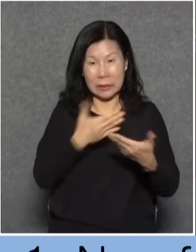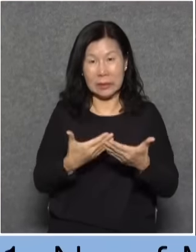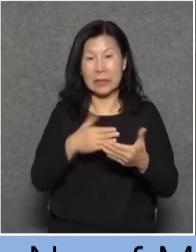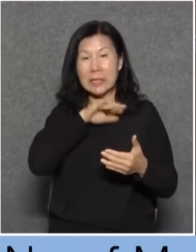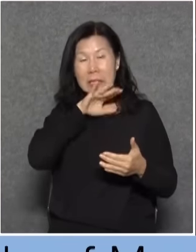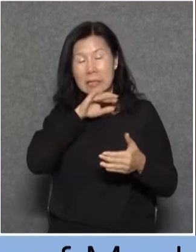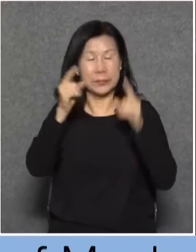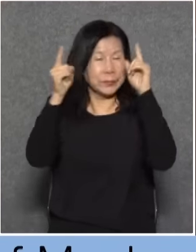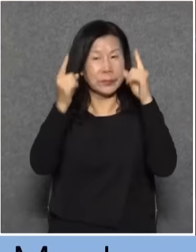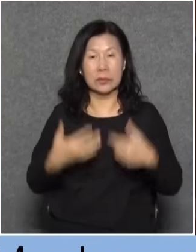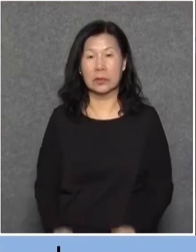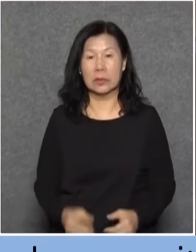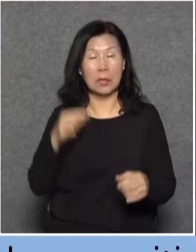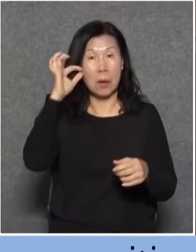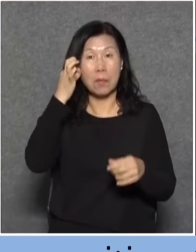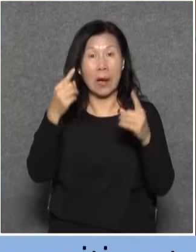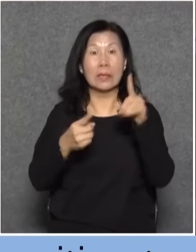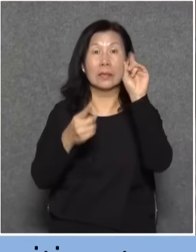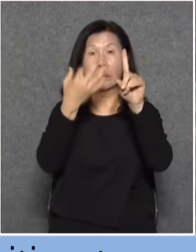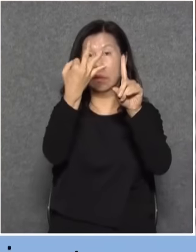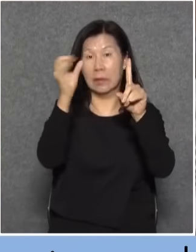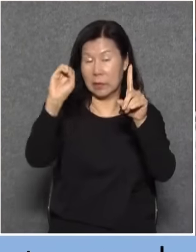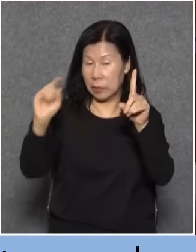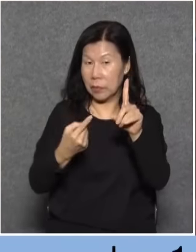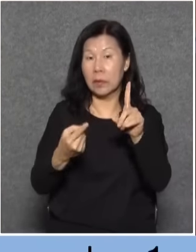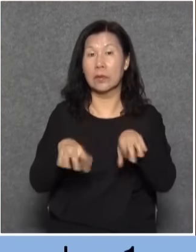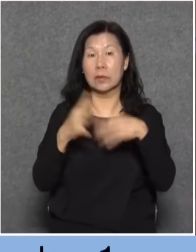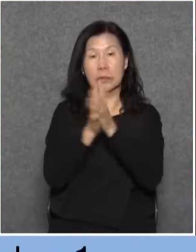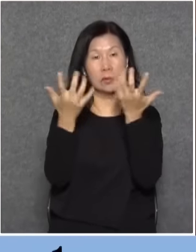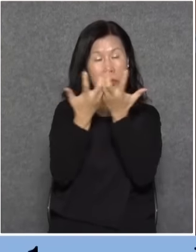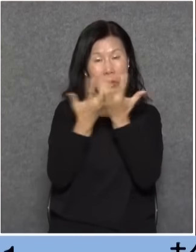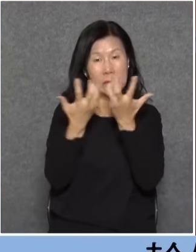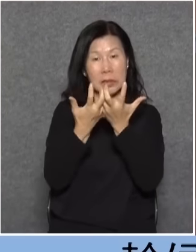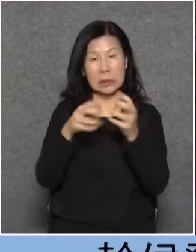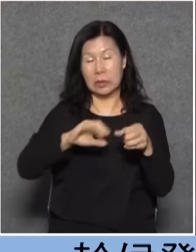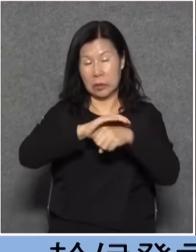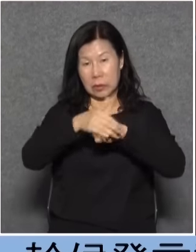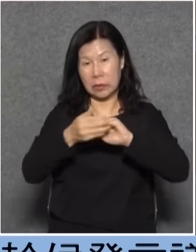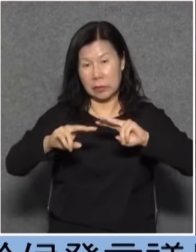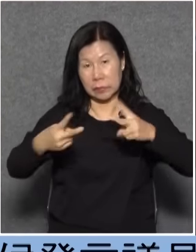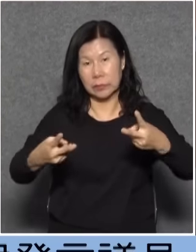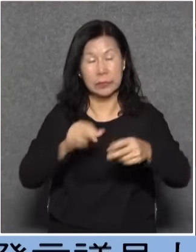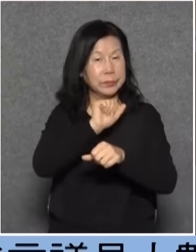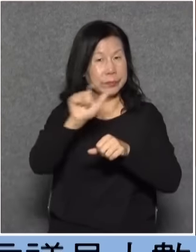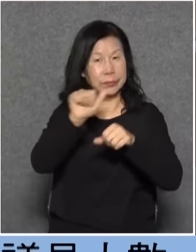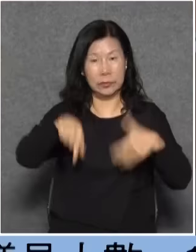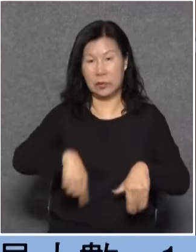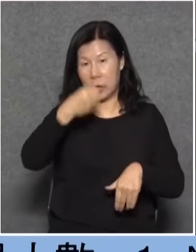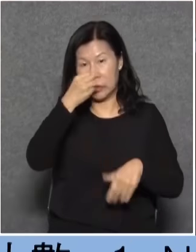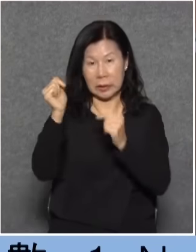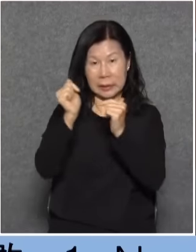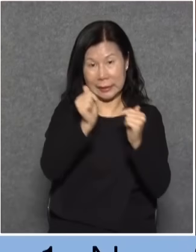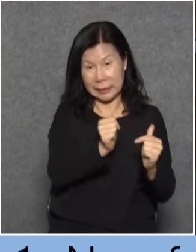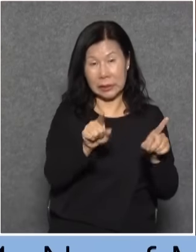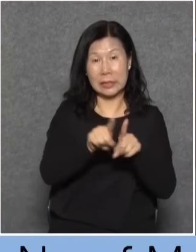妄。贫穷人口达到130多万，坚尼系数冠绝已发展地区，这个就是香港一直所奉行